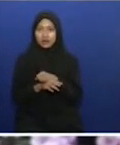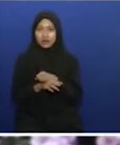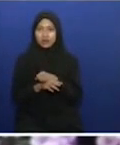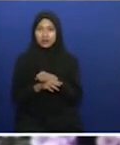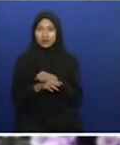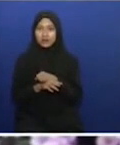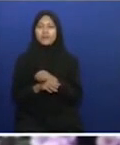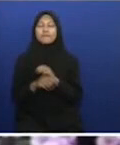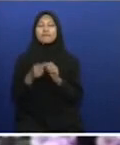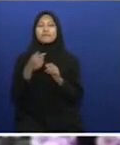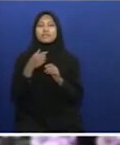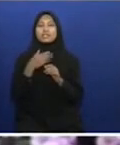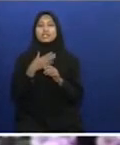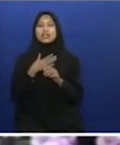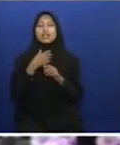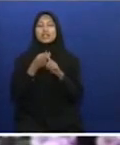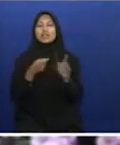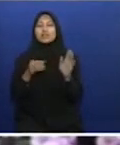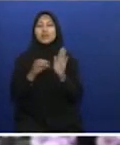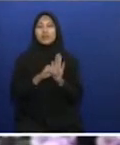Jauh sekali.